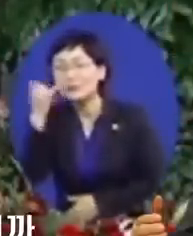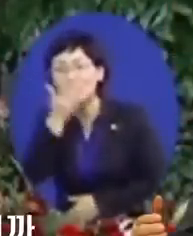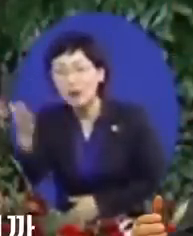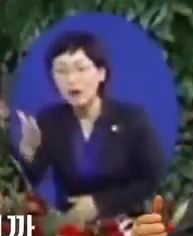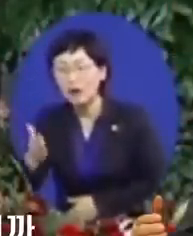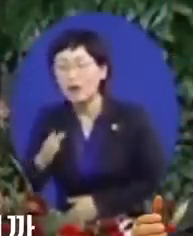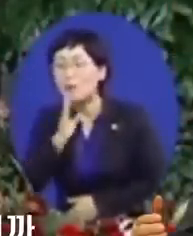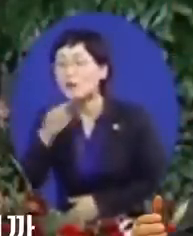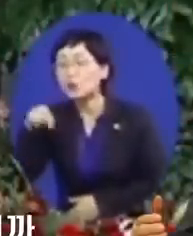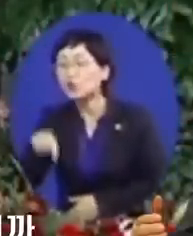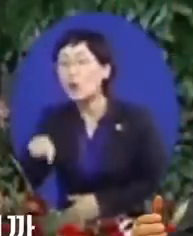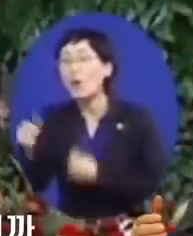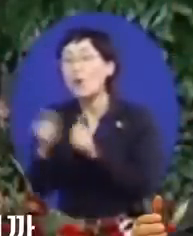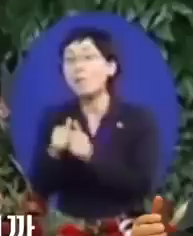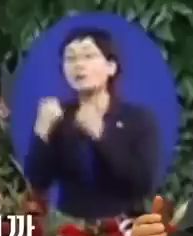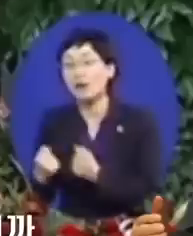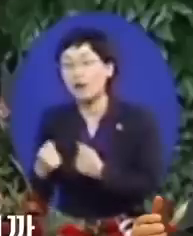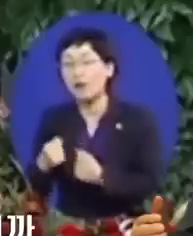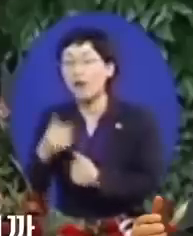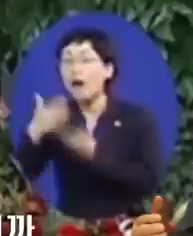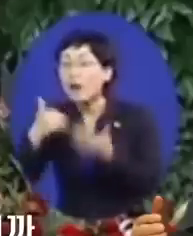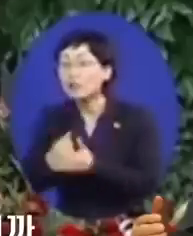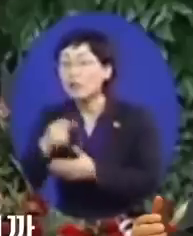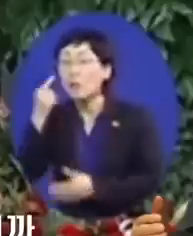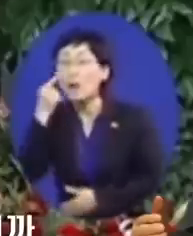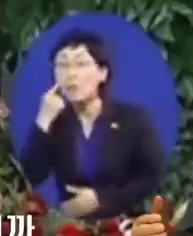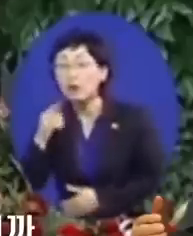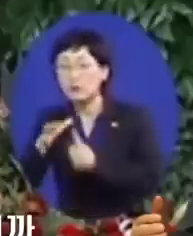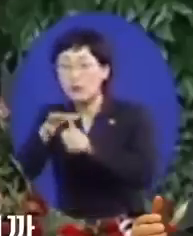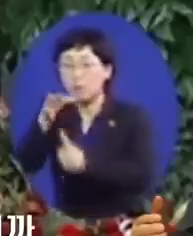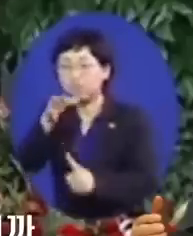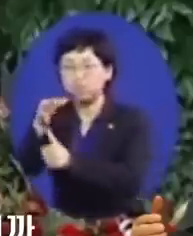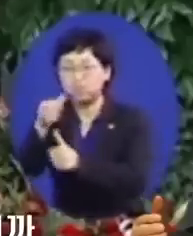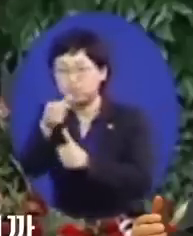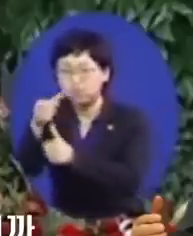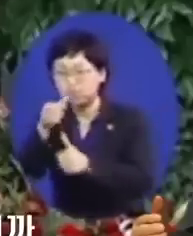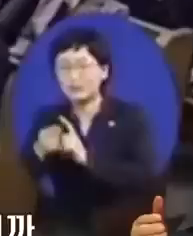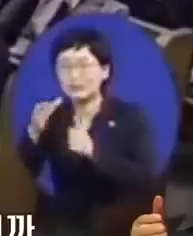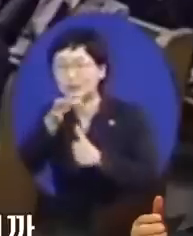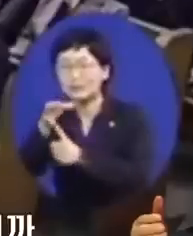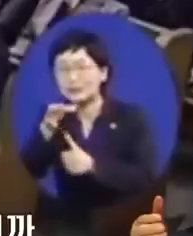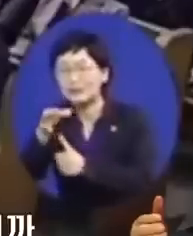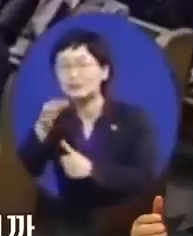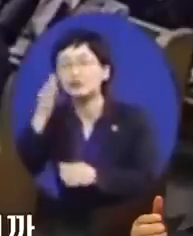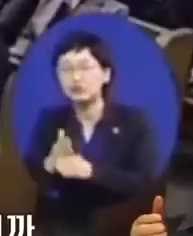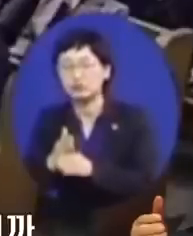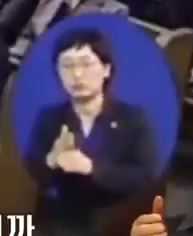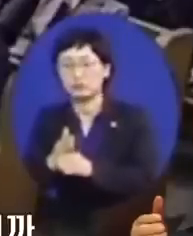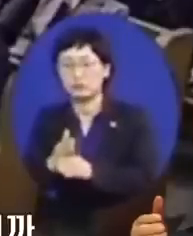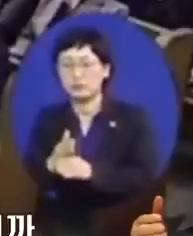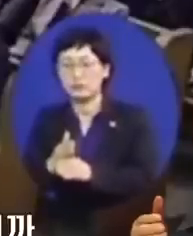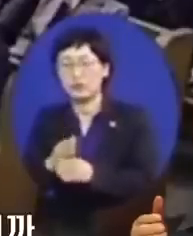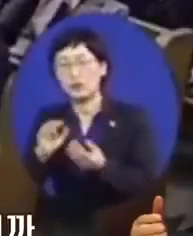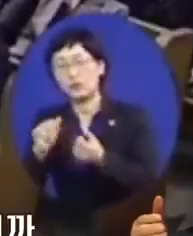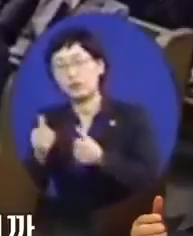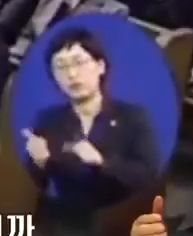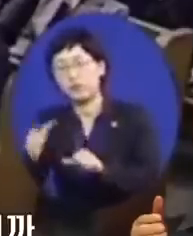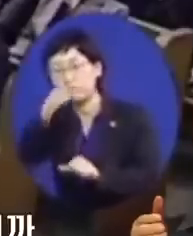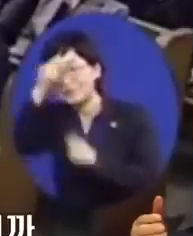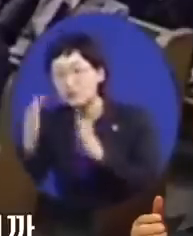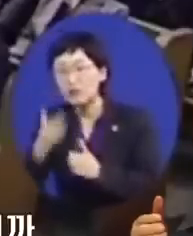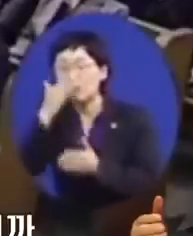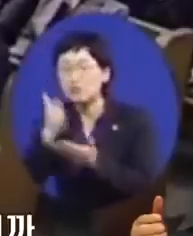있지 않냐. 하나님은 지금 저 교수대에 매달려 버둥거리며 고통받고 있다. 죽어가는 인생, 죄 많은